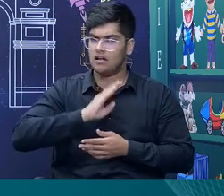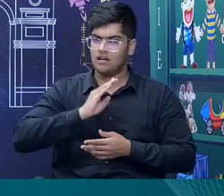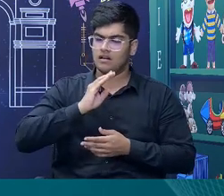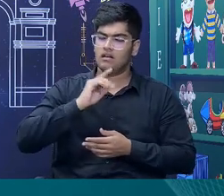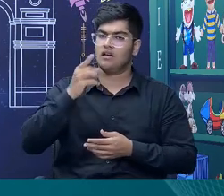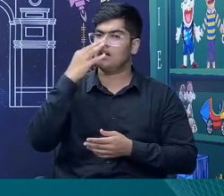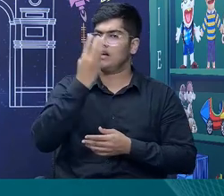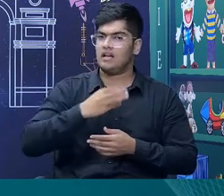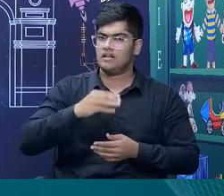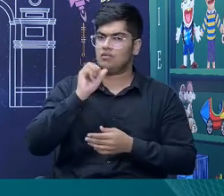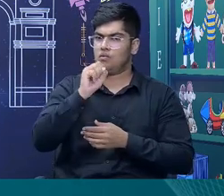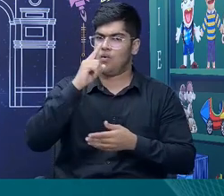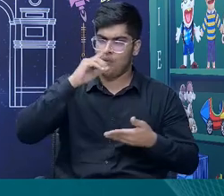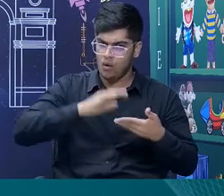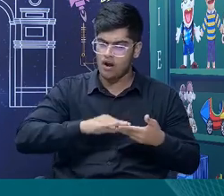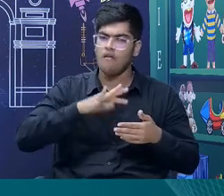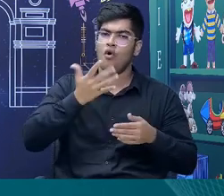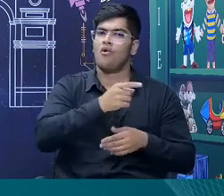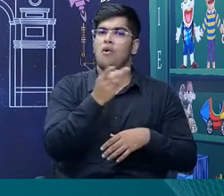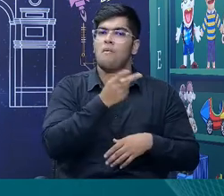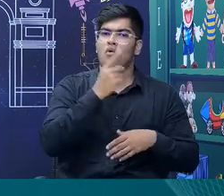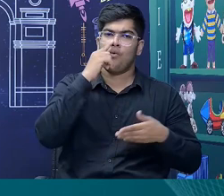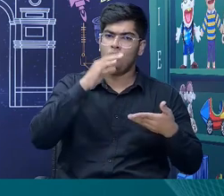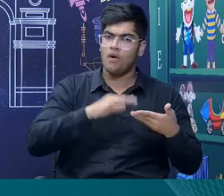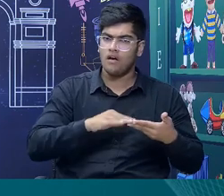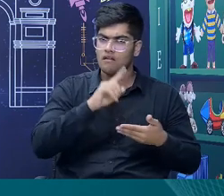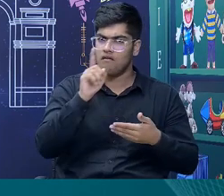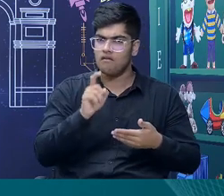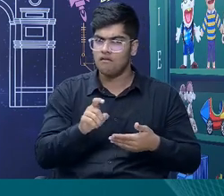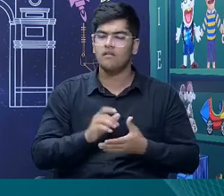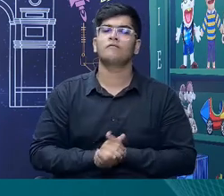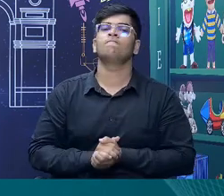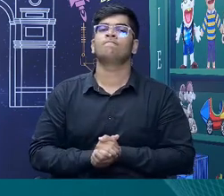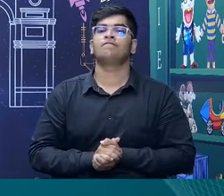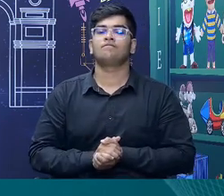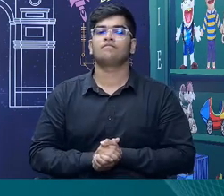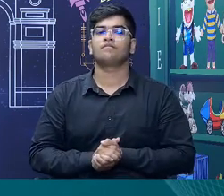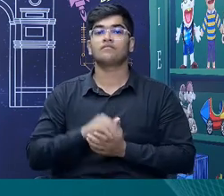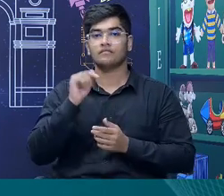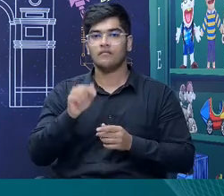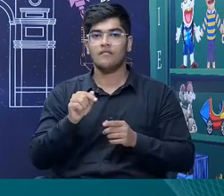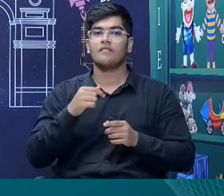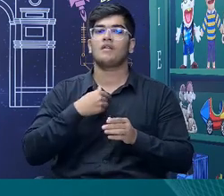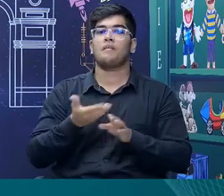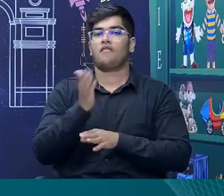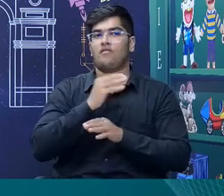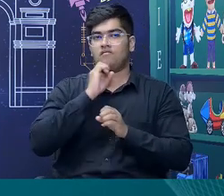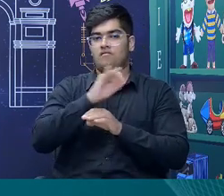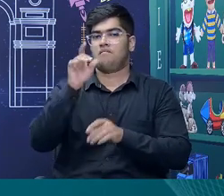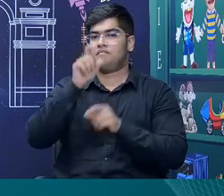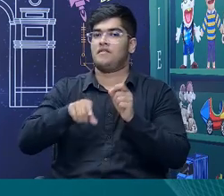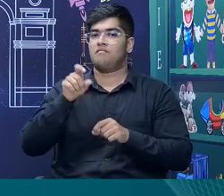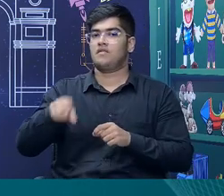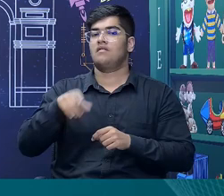या वाइव्स हैं या रिद्धि सिद्धि जो है वो इनकी वाइंस है तो यहां पर मैं पहले तो दर्शकों को ये बताना